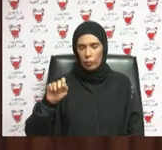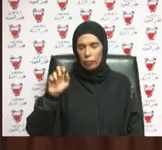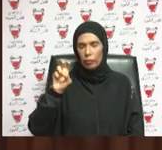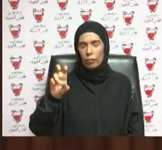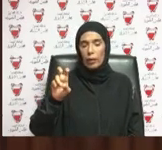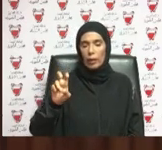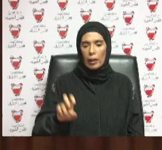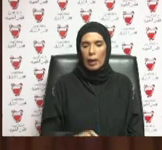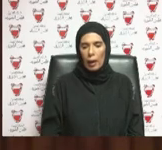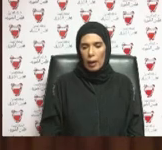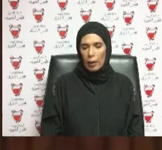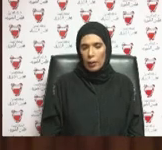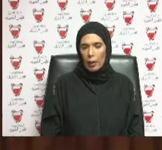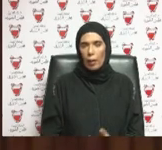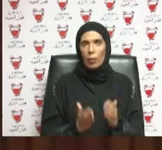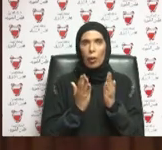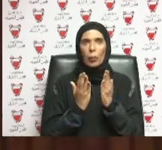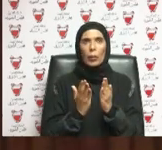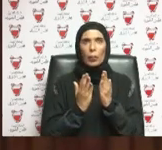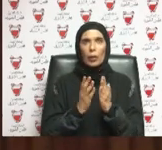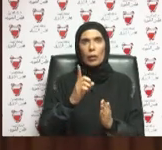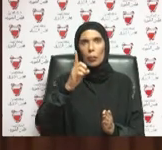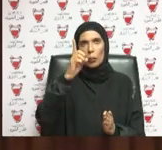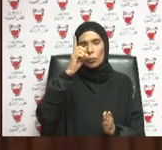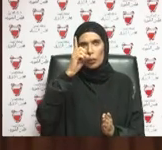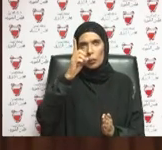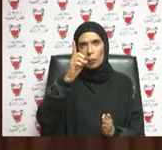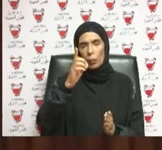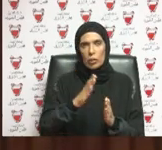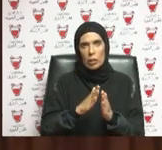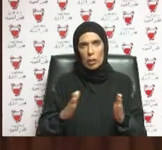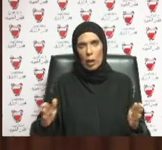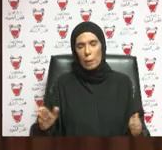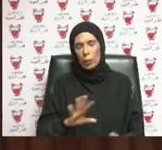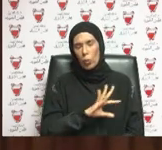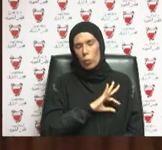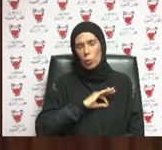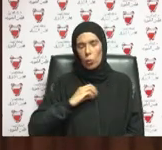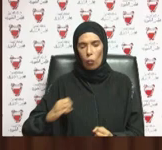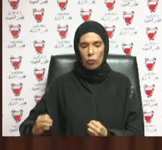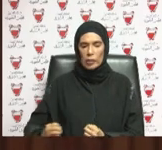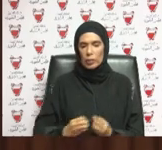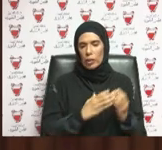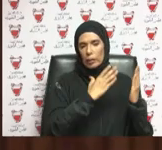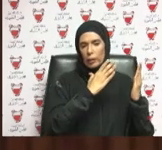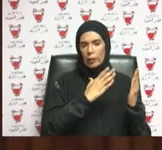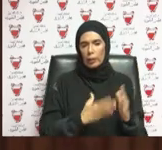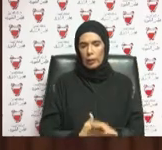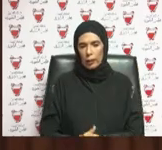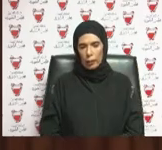آل خليفة، داعينا الرب القدير أن يتغمد الفقيد بواسع رحمته ويسكنه فسيح